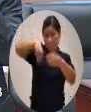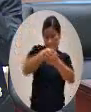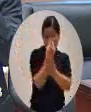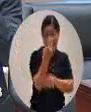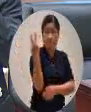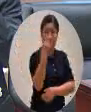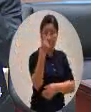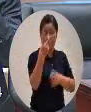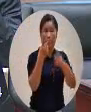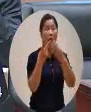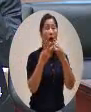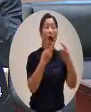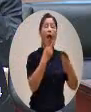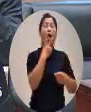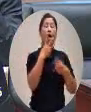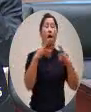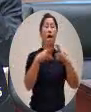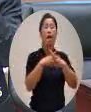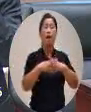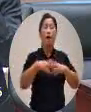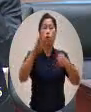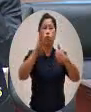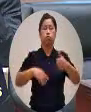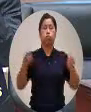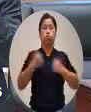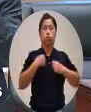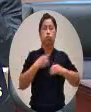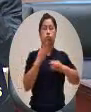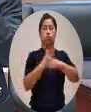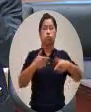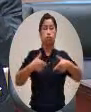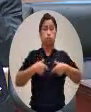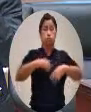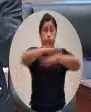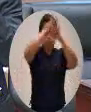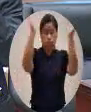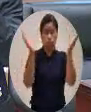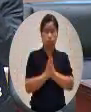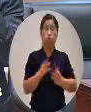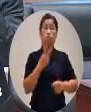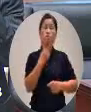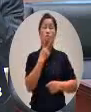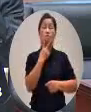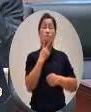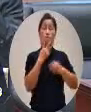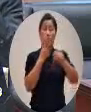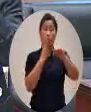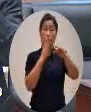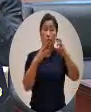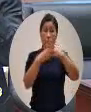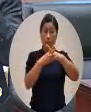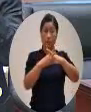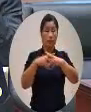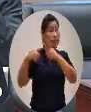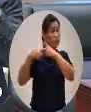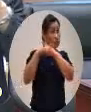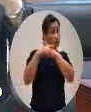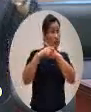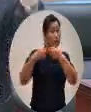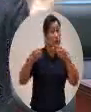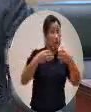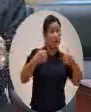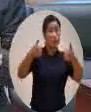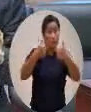第一個的一個訓練中心將來所有亞洲所有的訓練或者是研討會所有